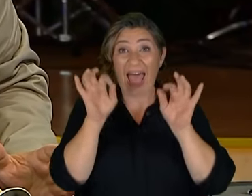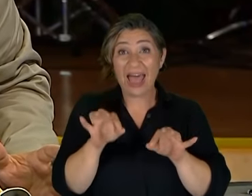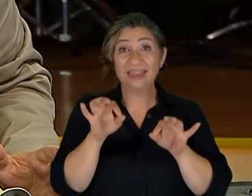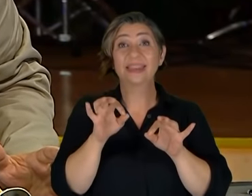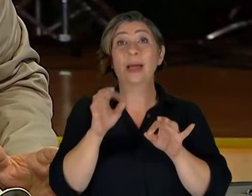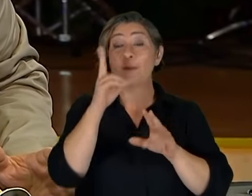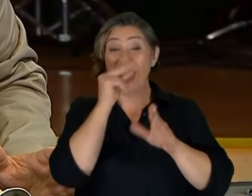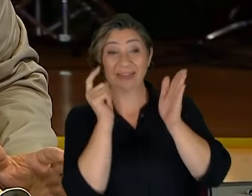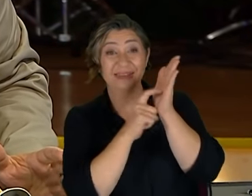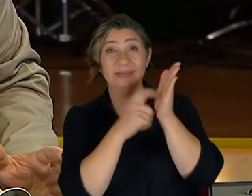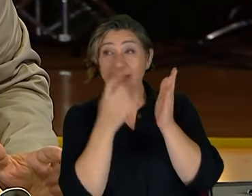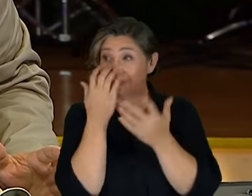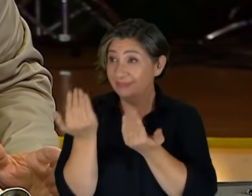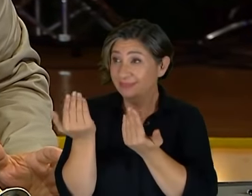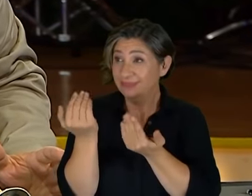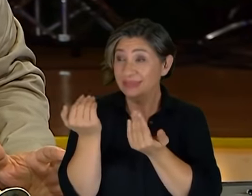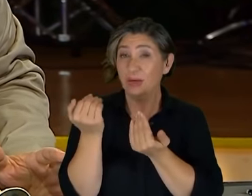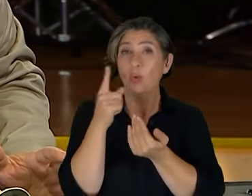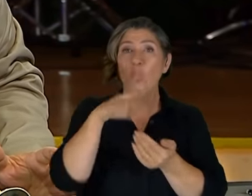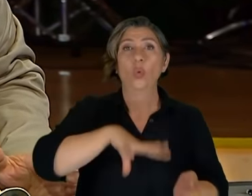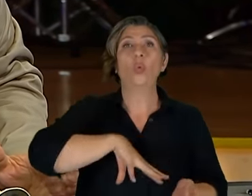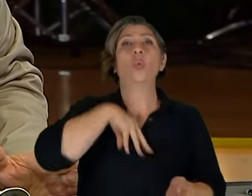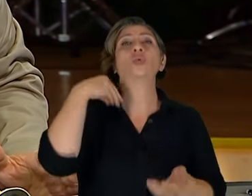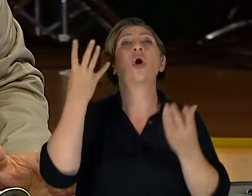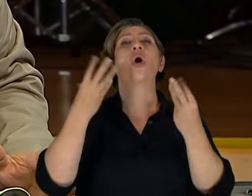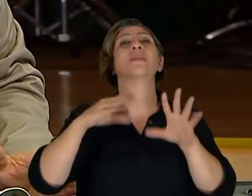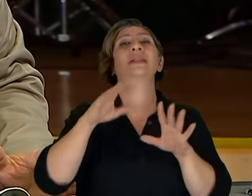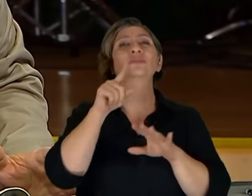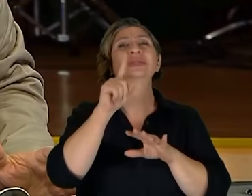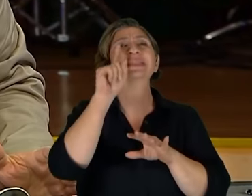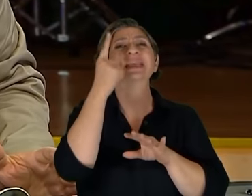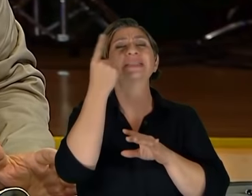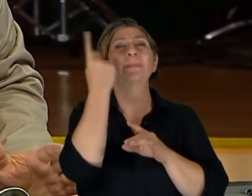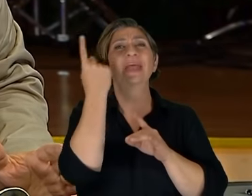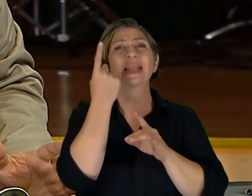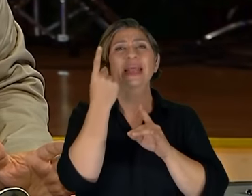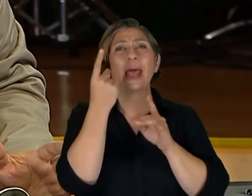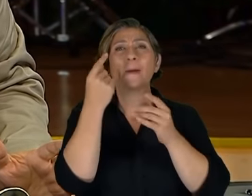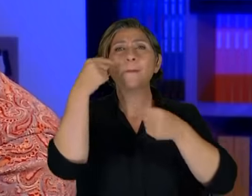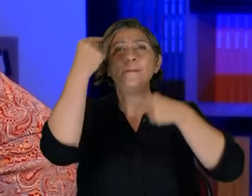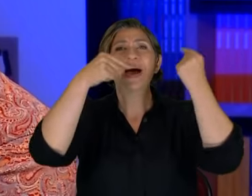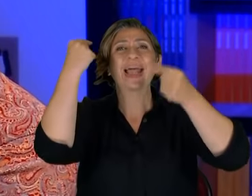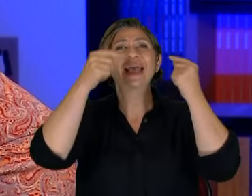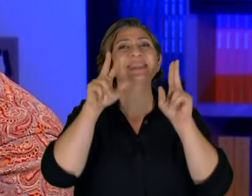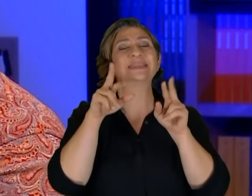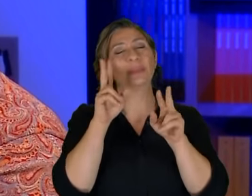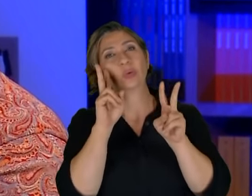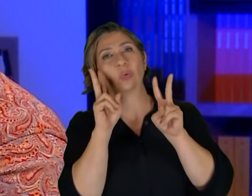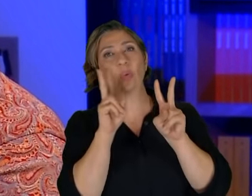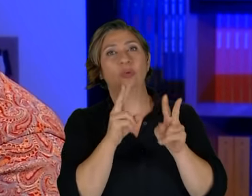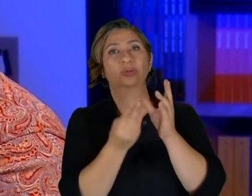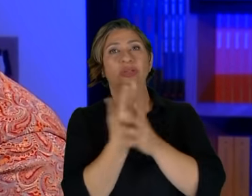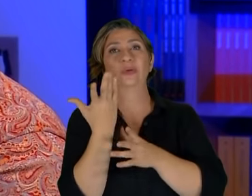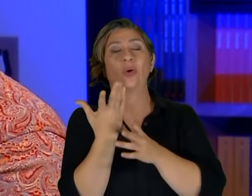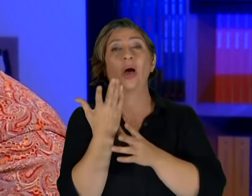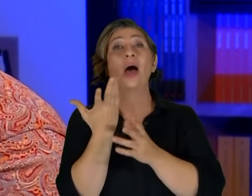işte. Beğeni beklediğin andan itibaren o ruhta olmadığın, bunun sadece bir kozmetik olduğu ortaya çıkıyor